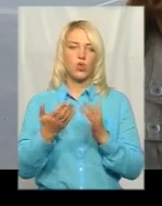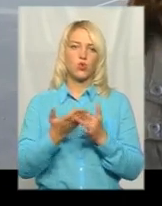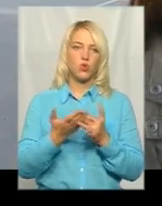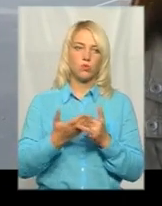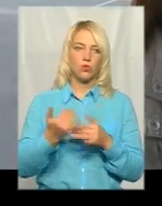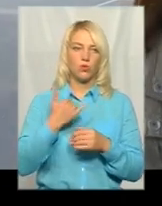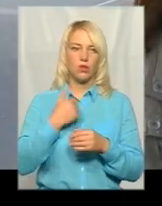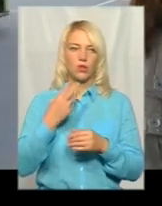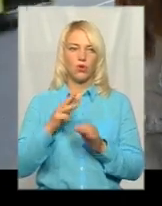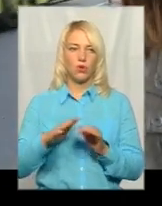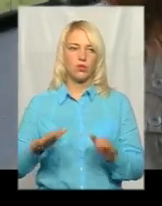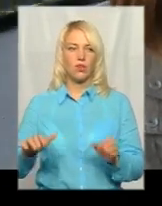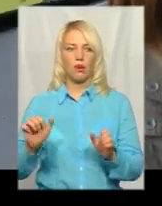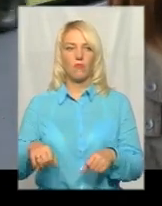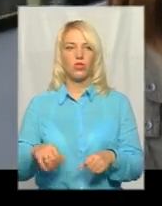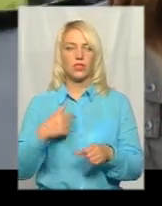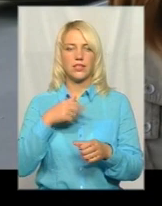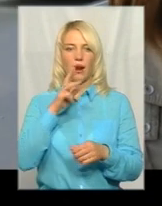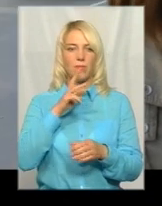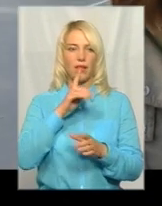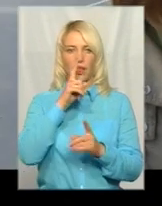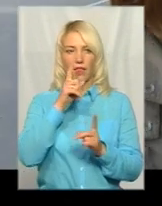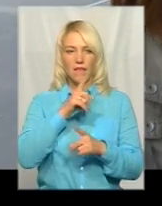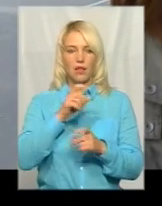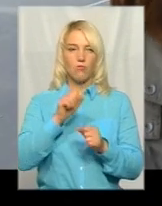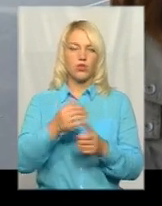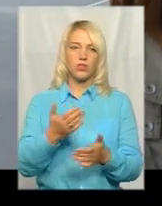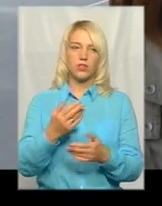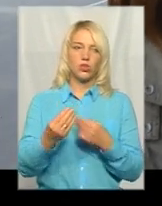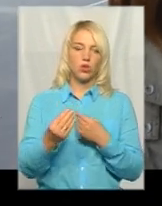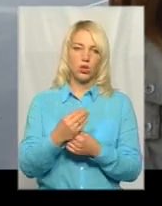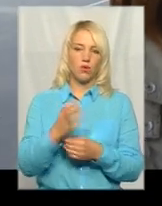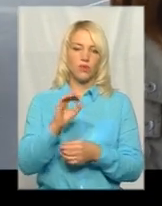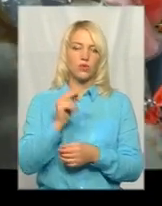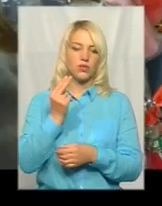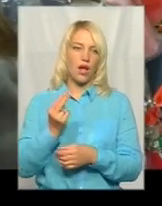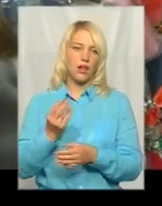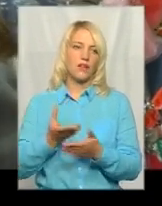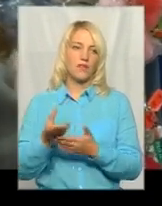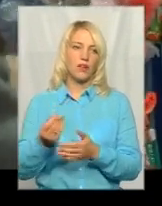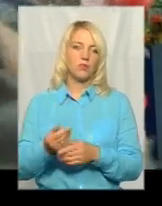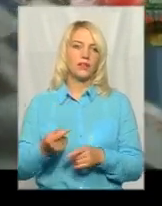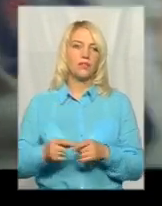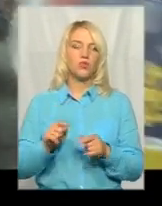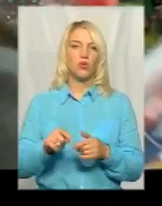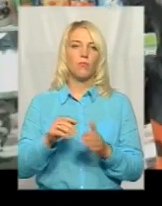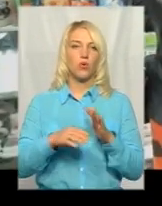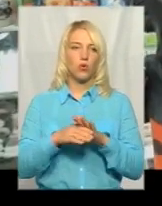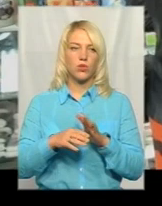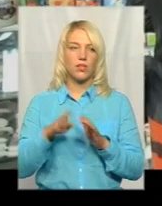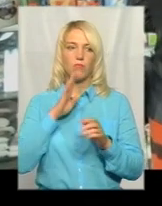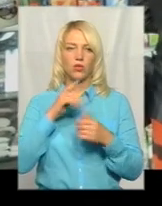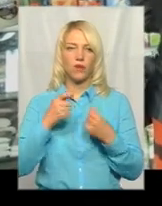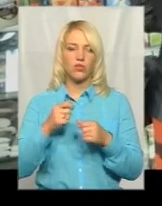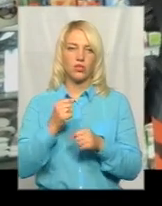мене троє дітей. Можливо, у мене зарплата не така велика, можливо, якісь додаткові соціальні виплати. У цьому кіоску продавчиня Олена